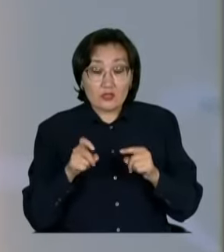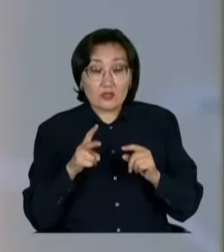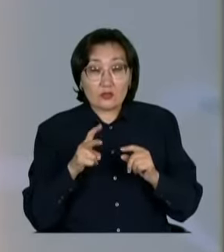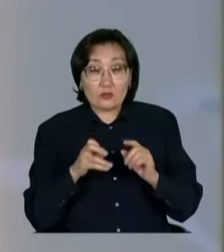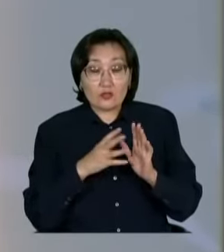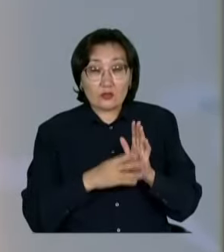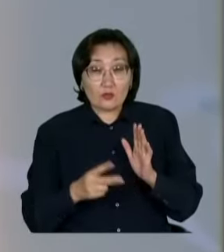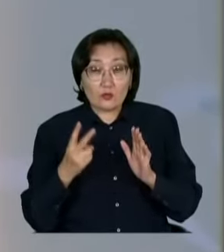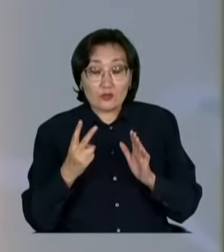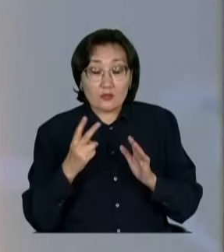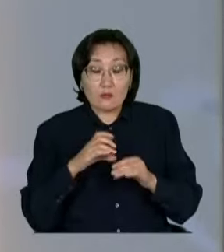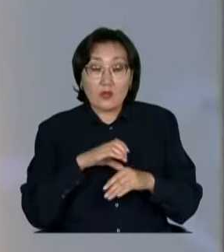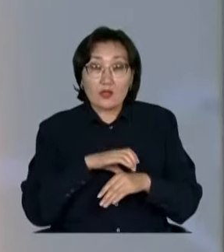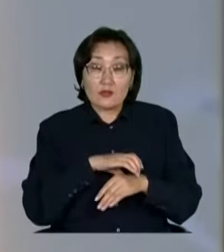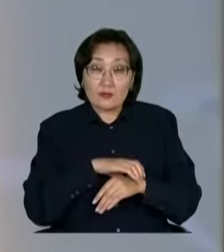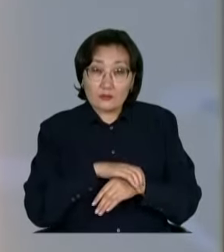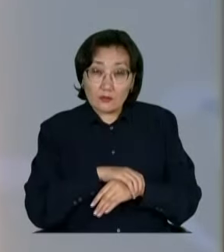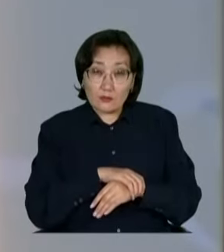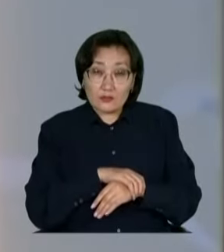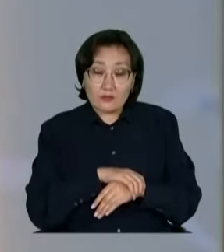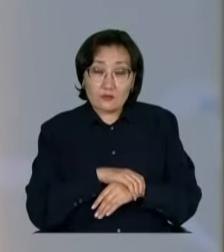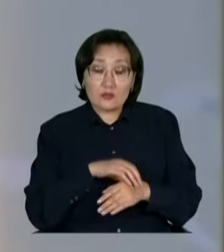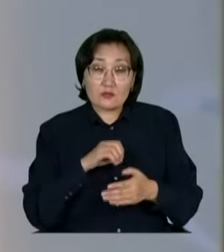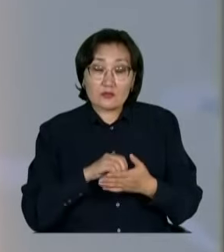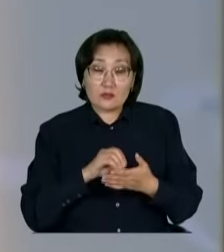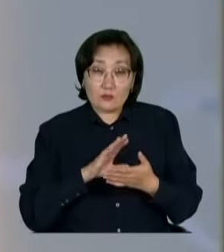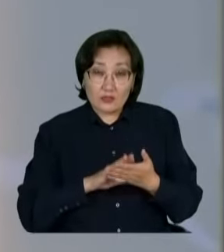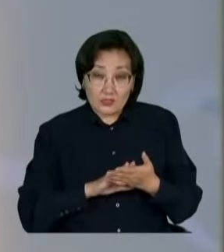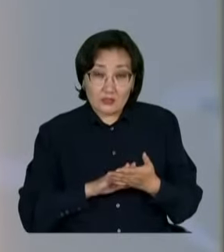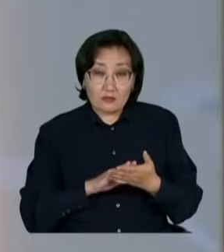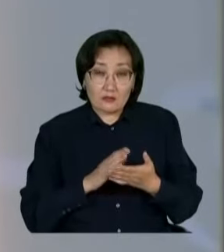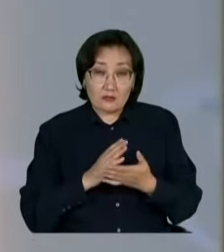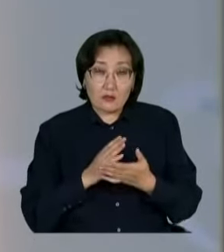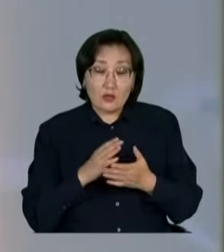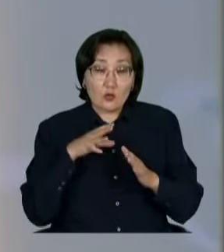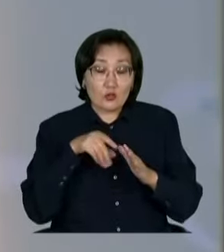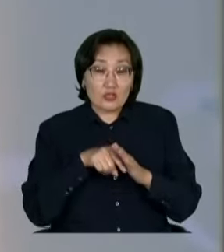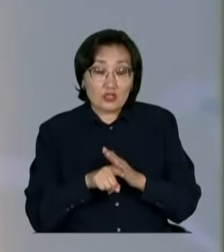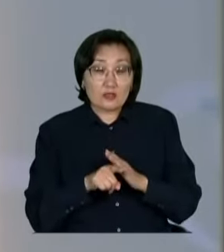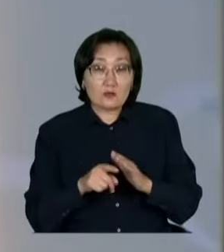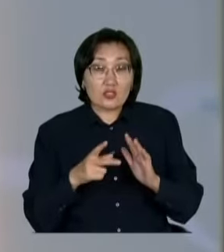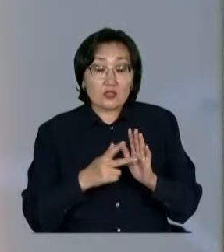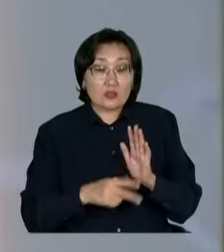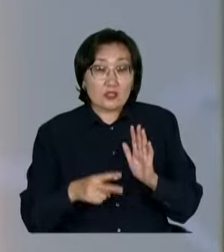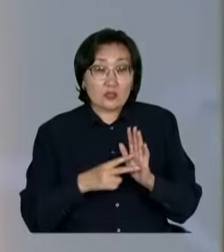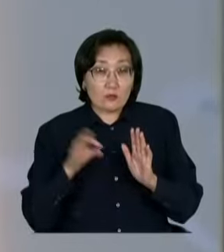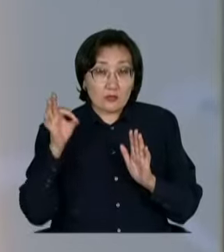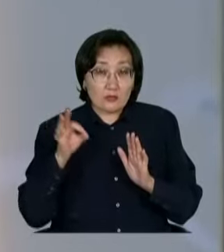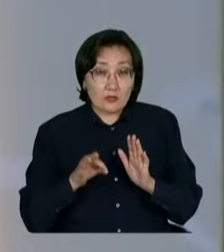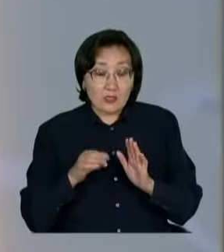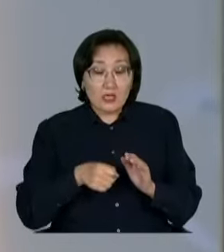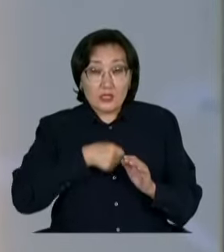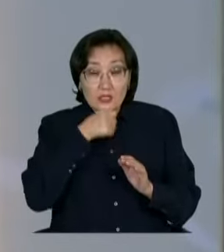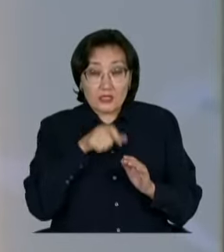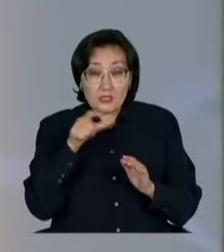292 расталған зертханалық расталған коронавирус инфекциясы тіркеліп отыр. Оның ішінде 87% бізде